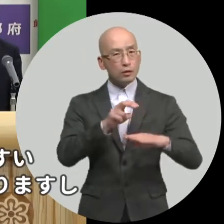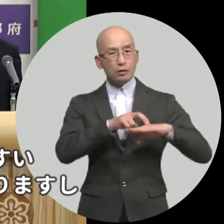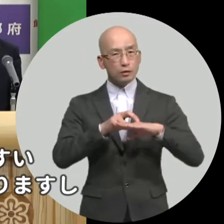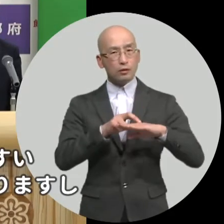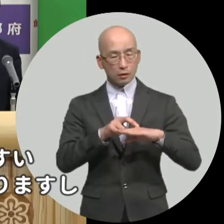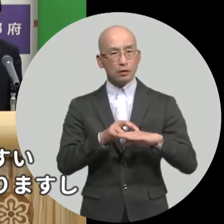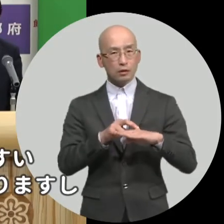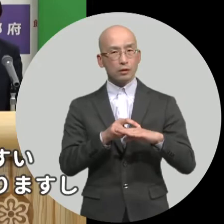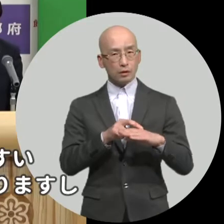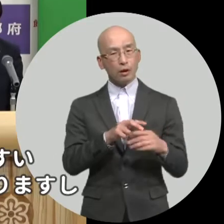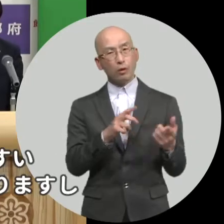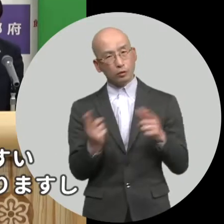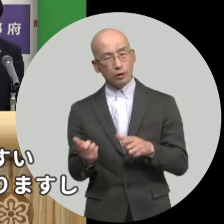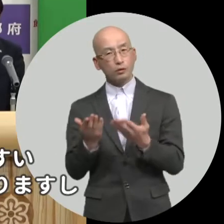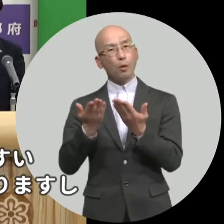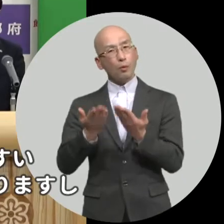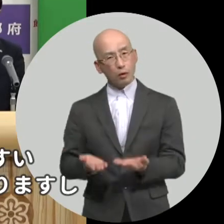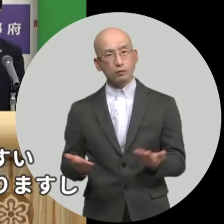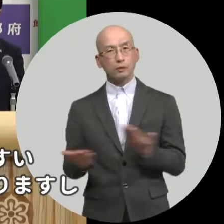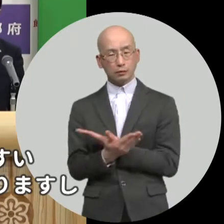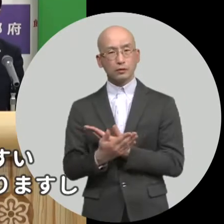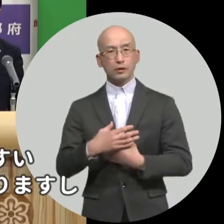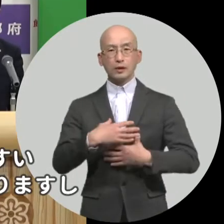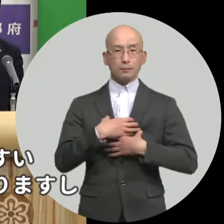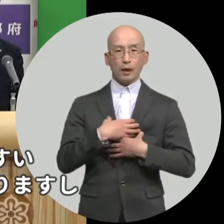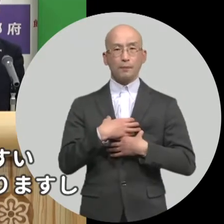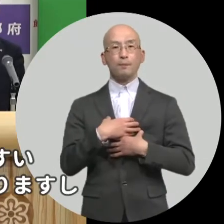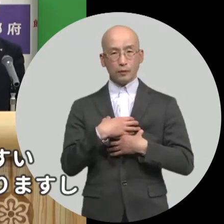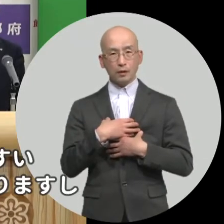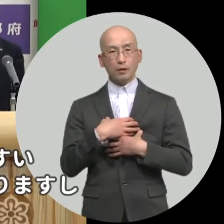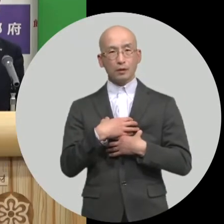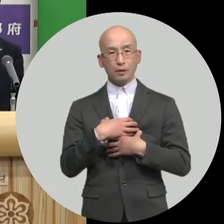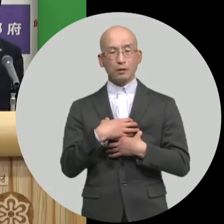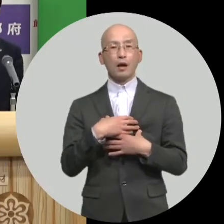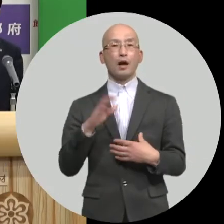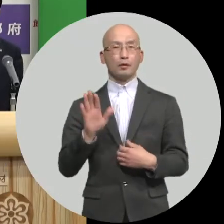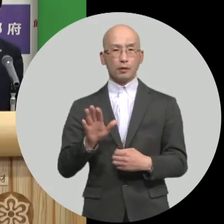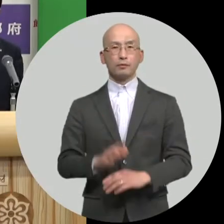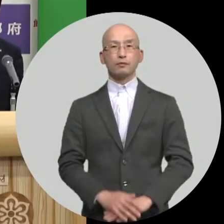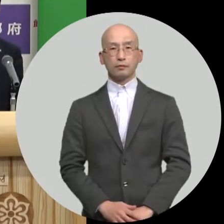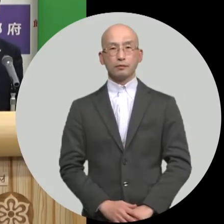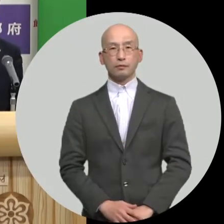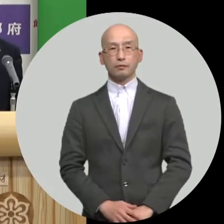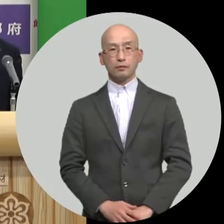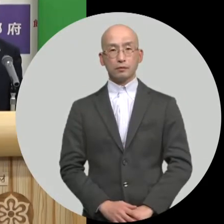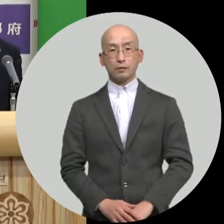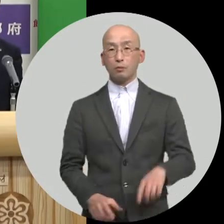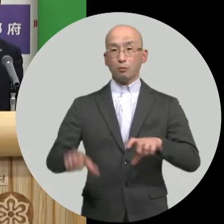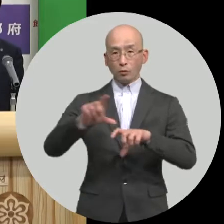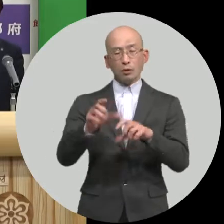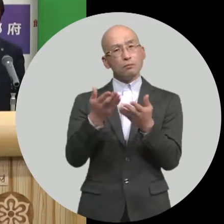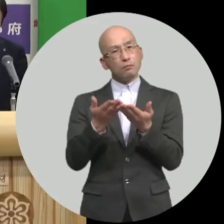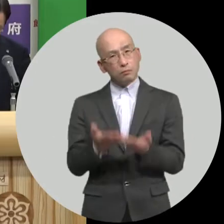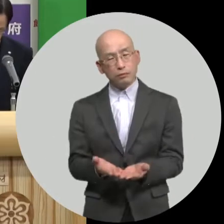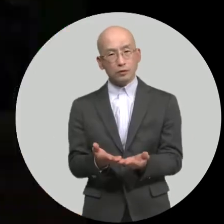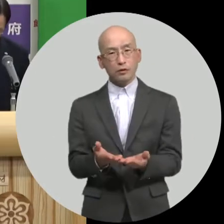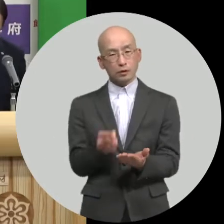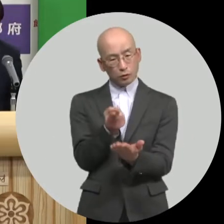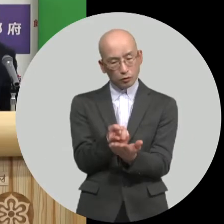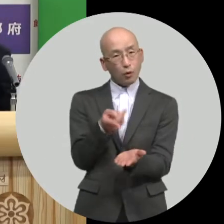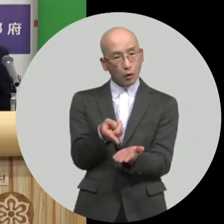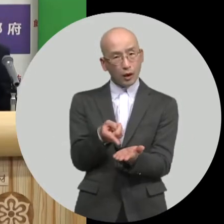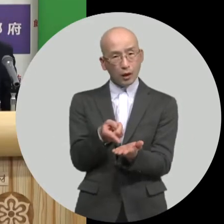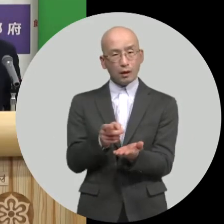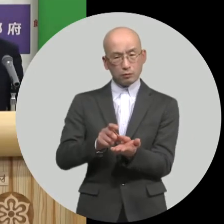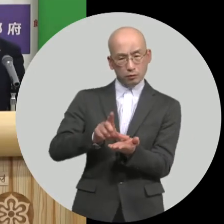というようなことで、非常に危機感もありますし、さらに重症者が増えてまいりますと、一般的な、例え